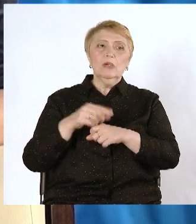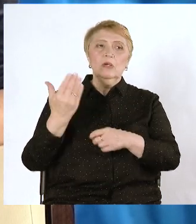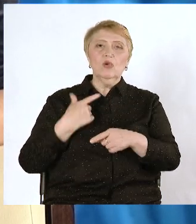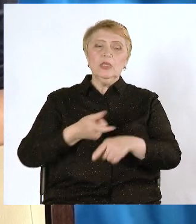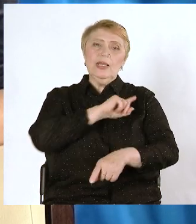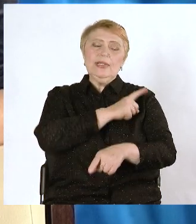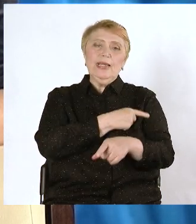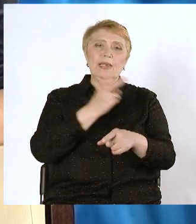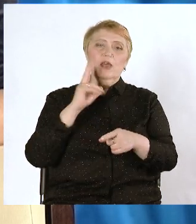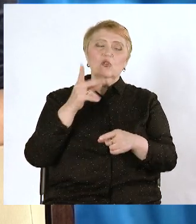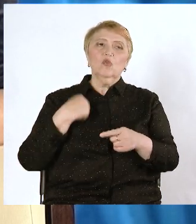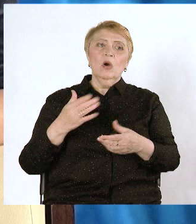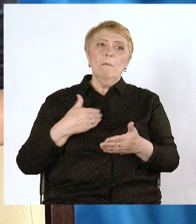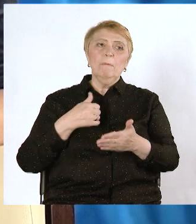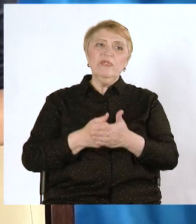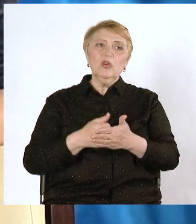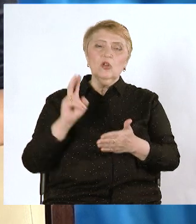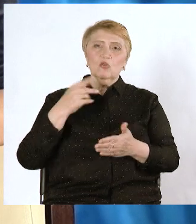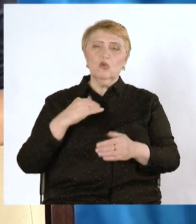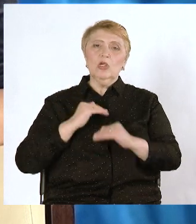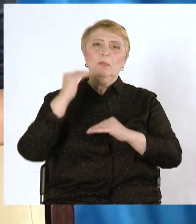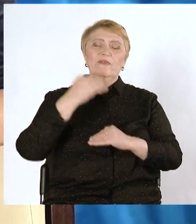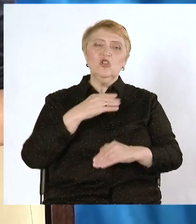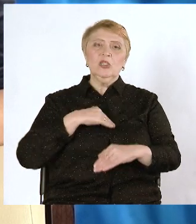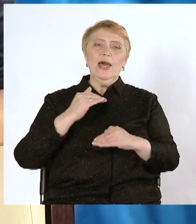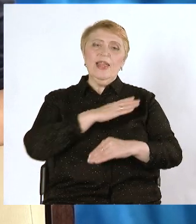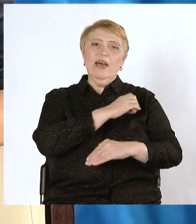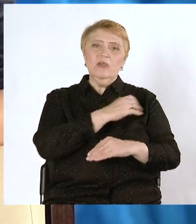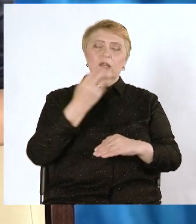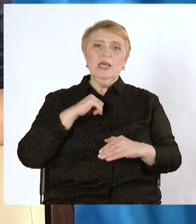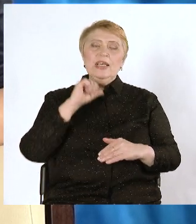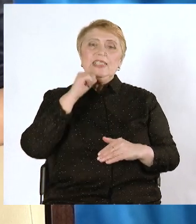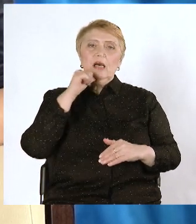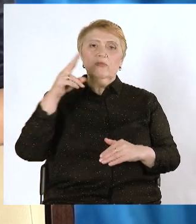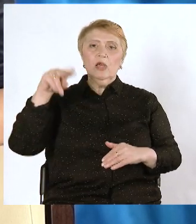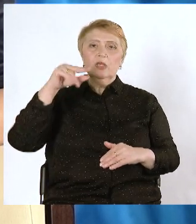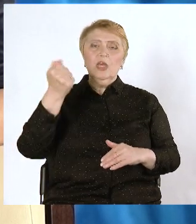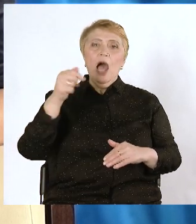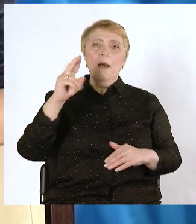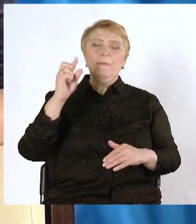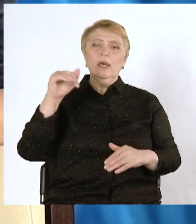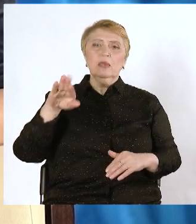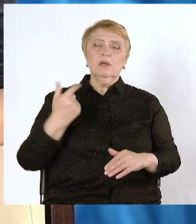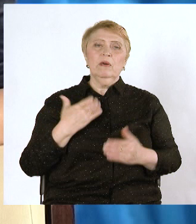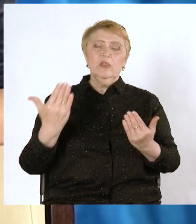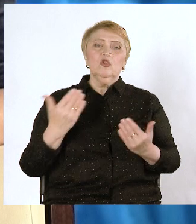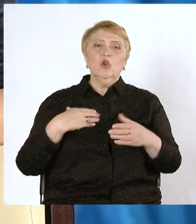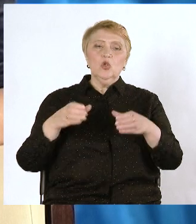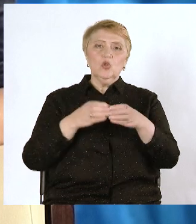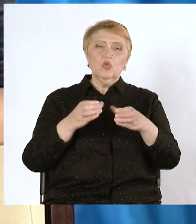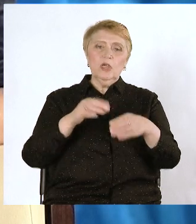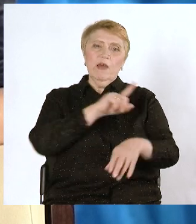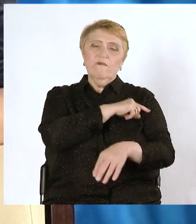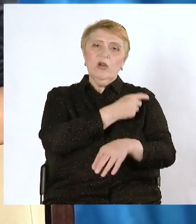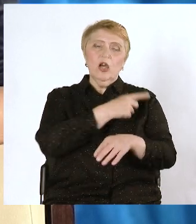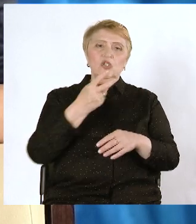пациенты страдающие от повышенного давления и сахарного диабета нашей студии врач-эндокринолог кандидат медицинских наук